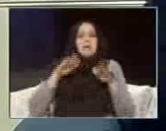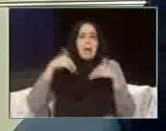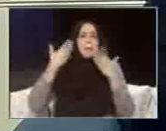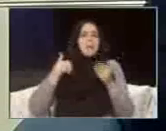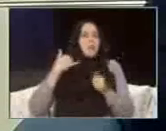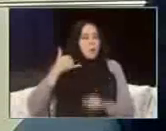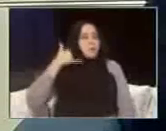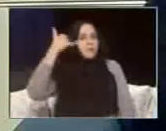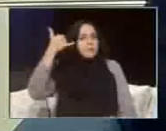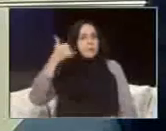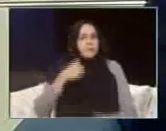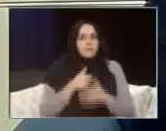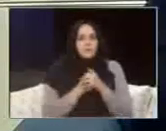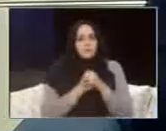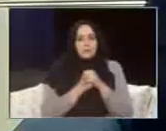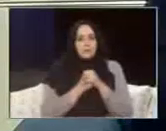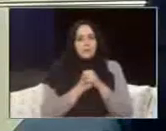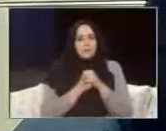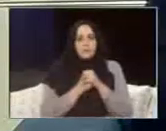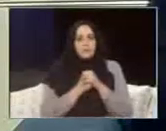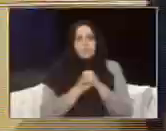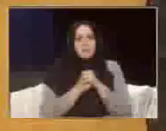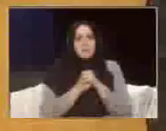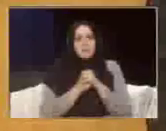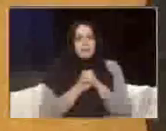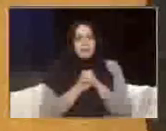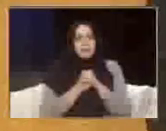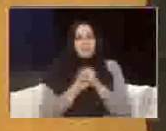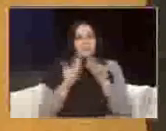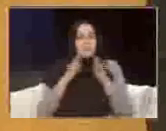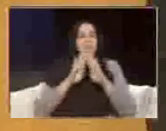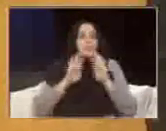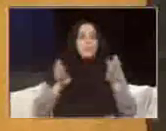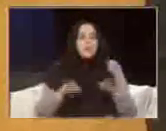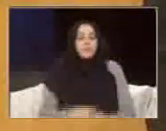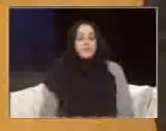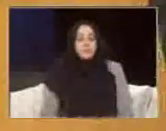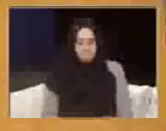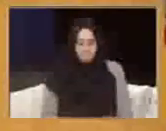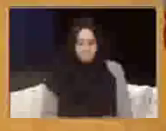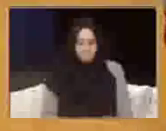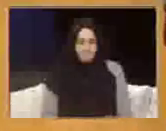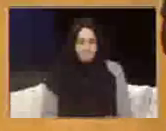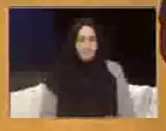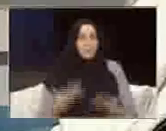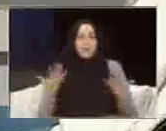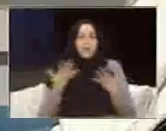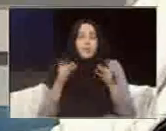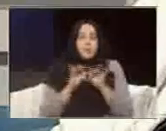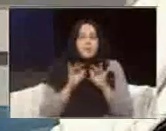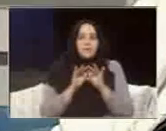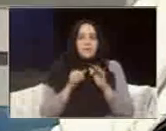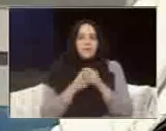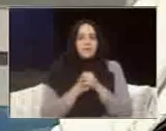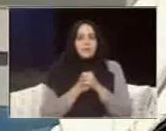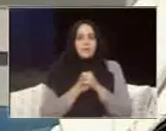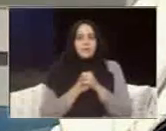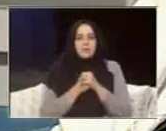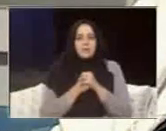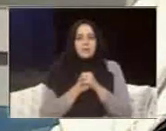لك وهما كيما يقولوا تفرق نتفرقوا وخلاص نصحوني واش ندير، وانا درت